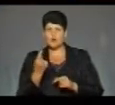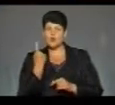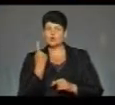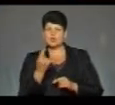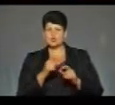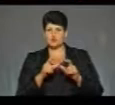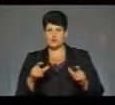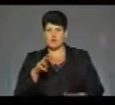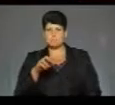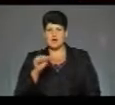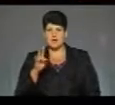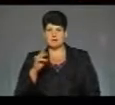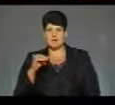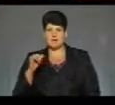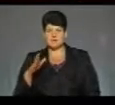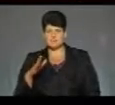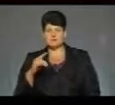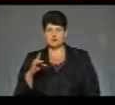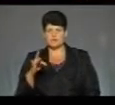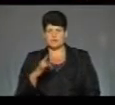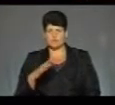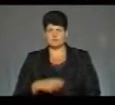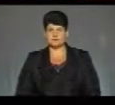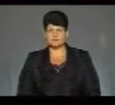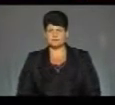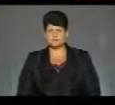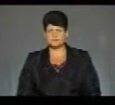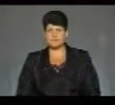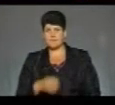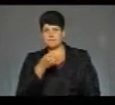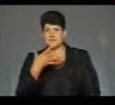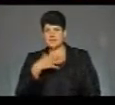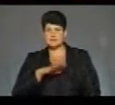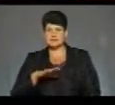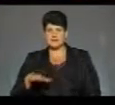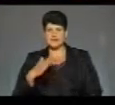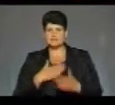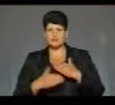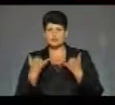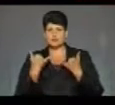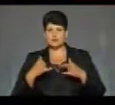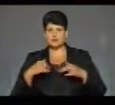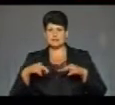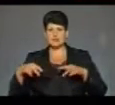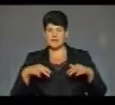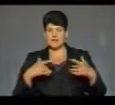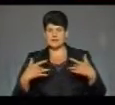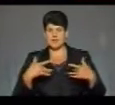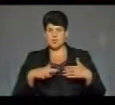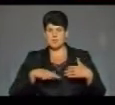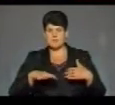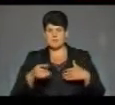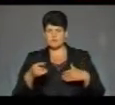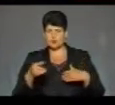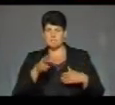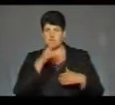в селі Манаїв Зборівського району. 15 дітей з інвалідністю танцювали сьогодні на театральному майдані в Тернополі